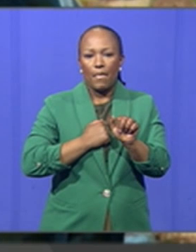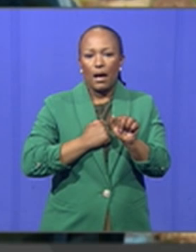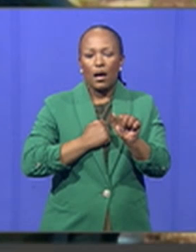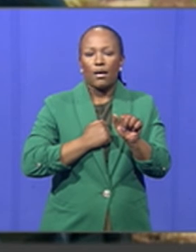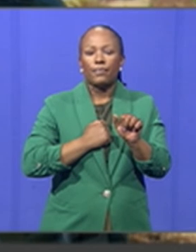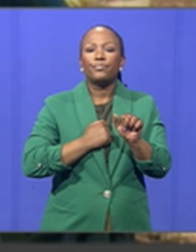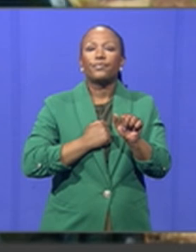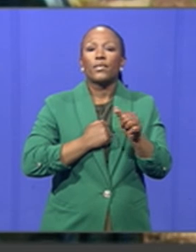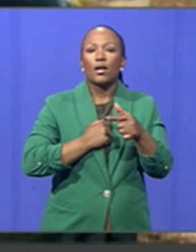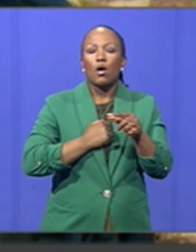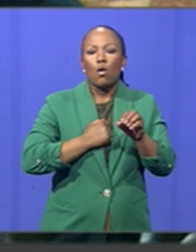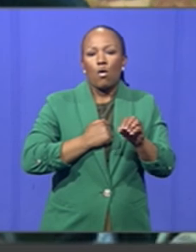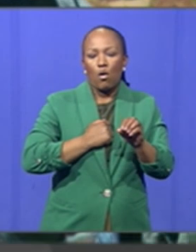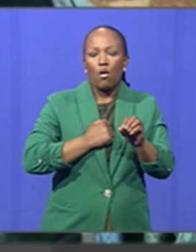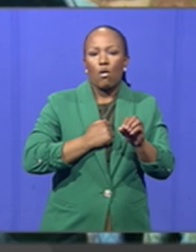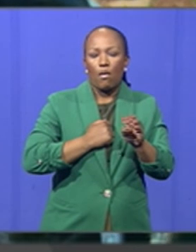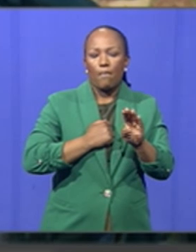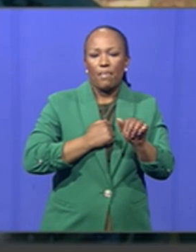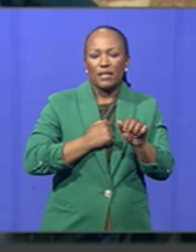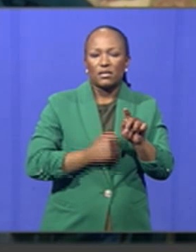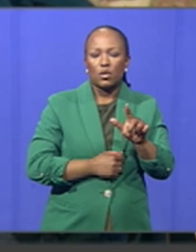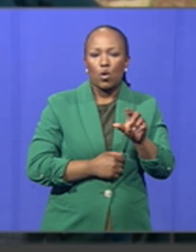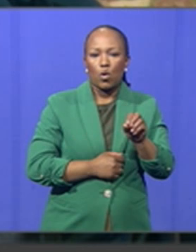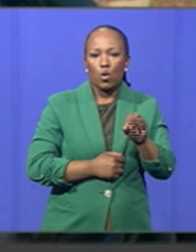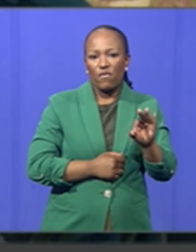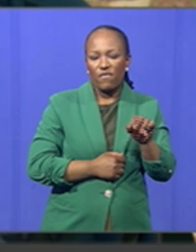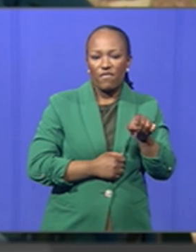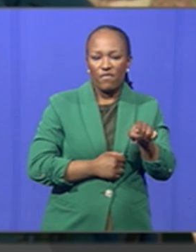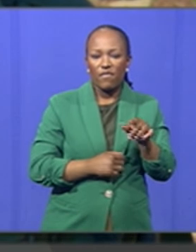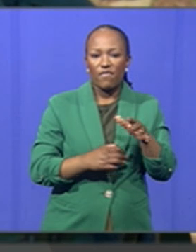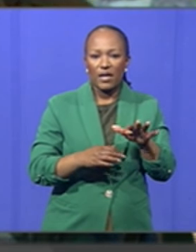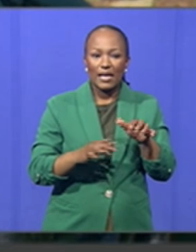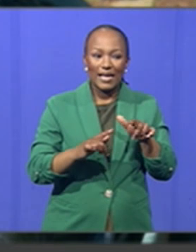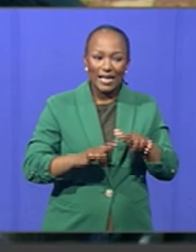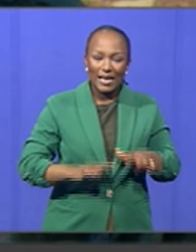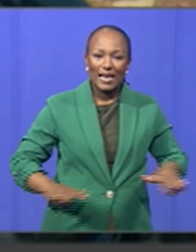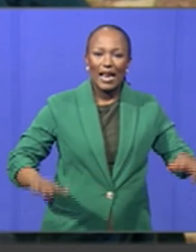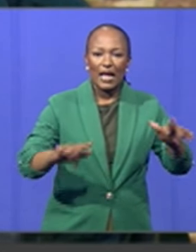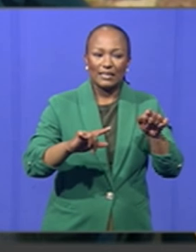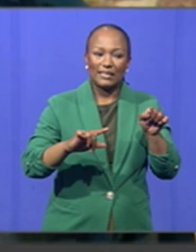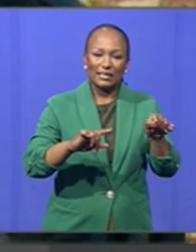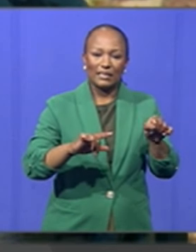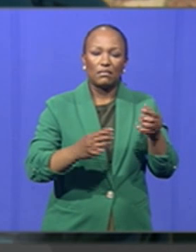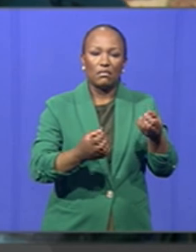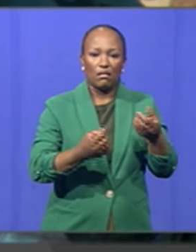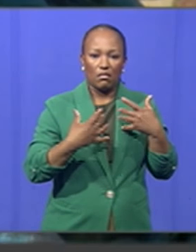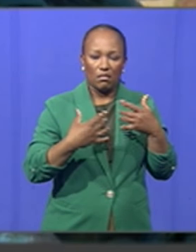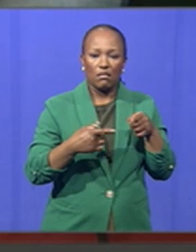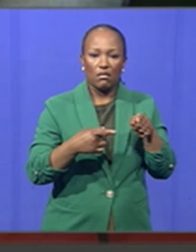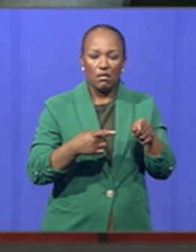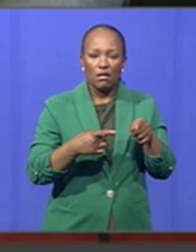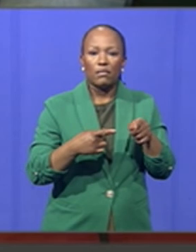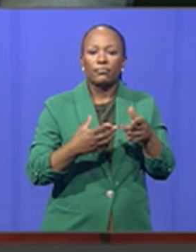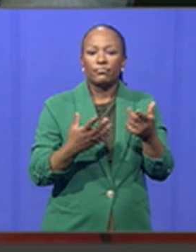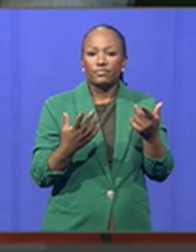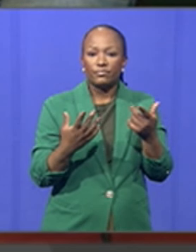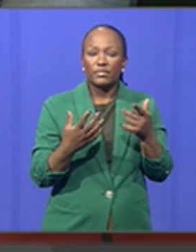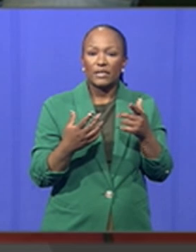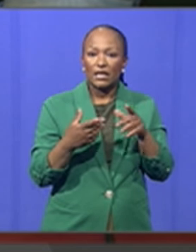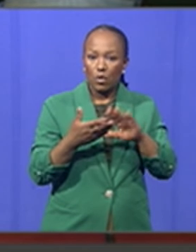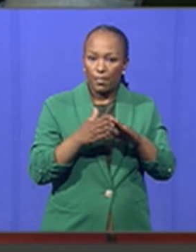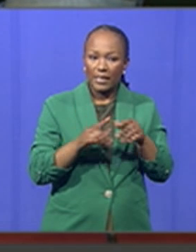Then go shibile go tsošološitše ba re fitlhe dipolase tše 6 ka mo letoko tša Munich mo mošato wa rena le gone bjalo beng gona le setšhaba